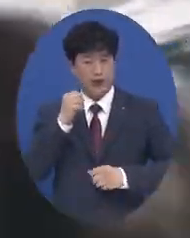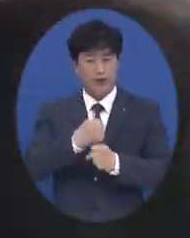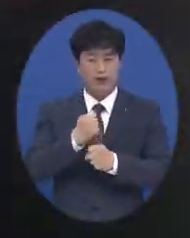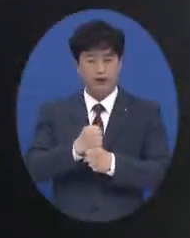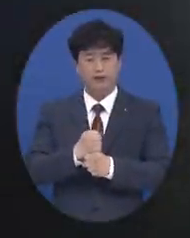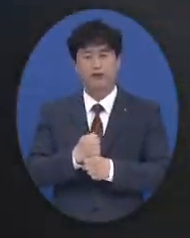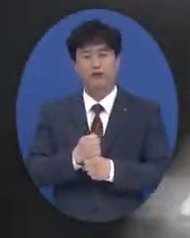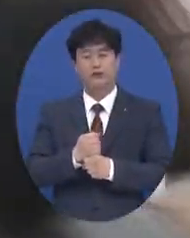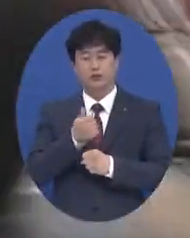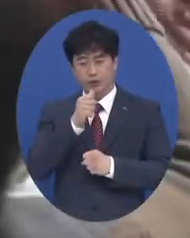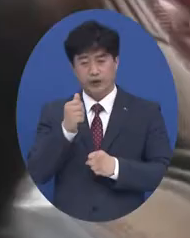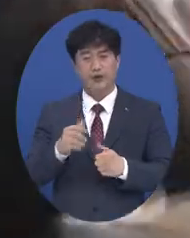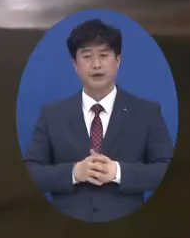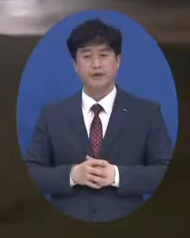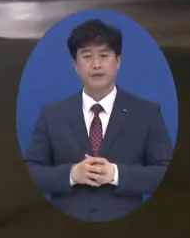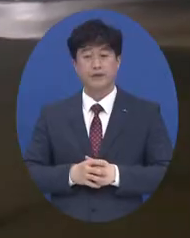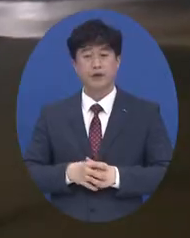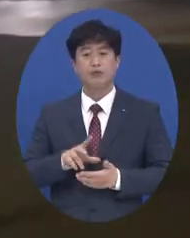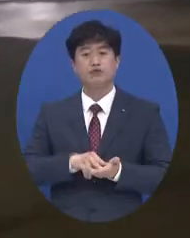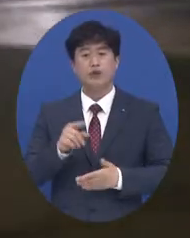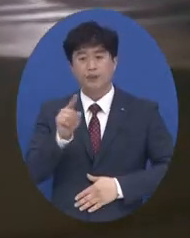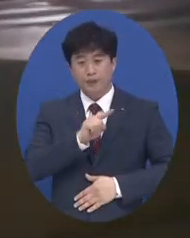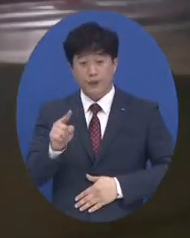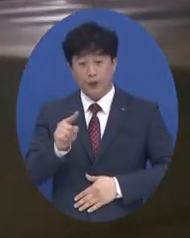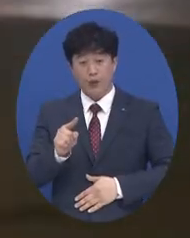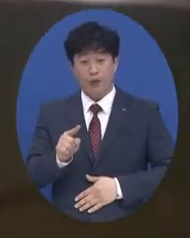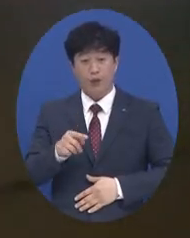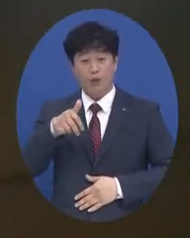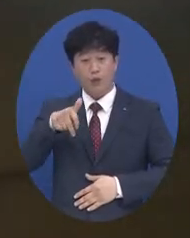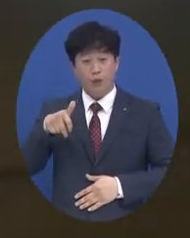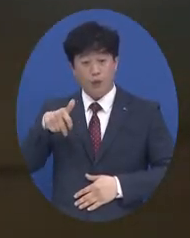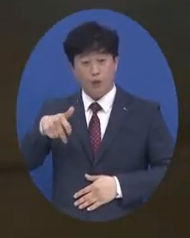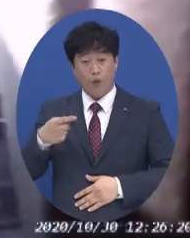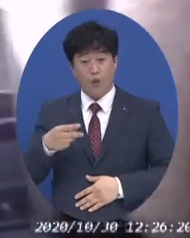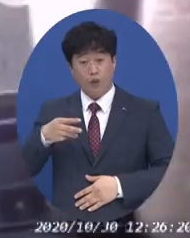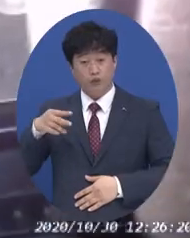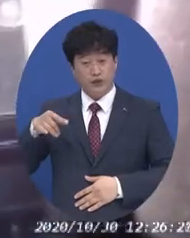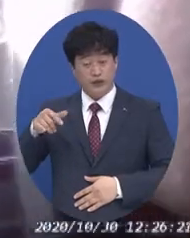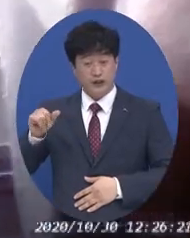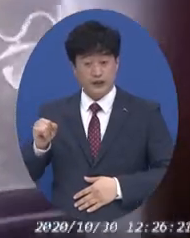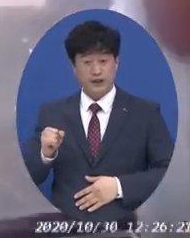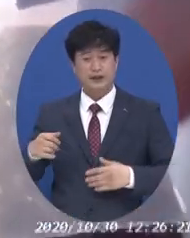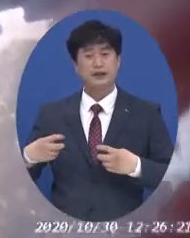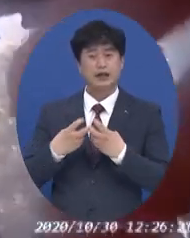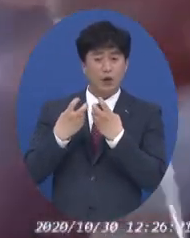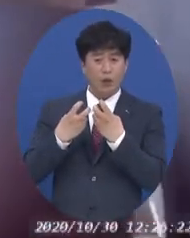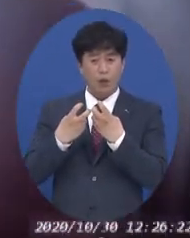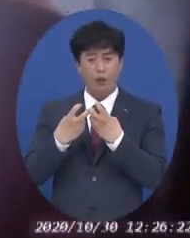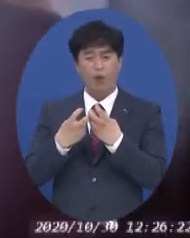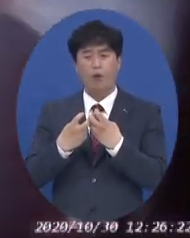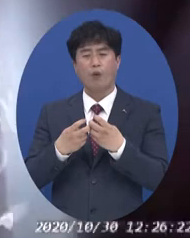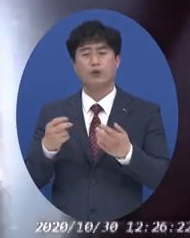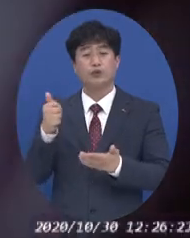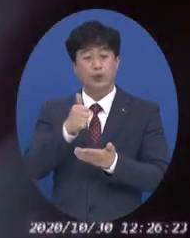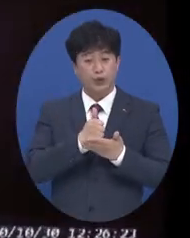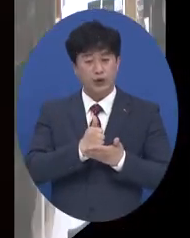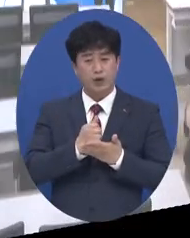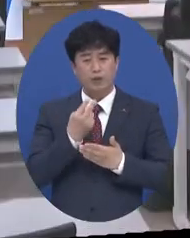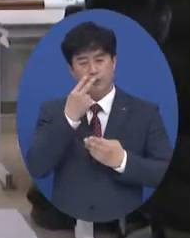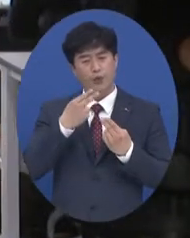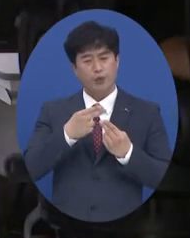이러한불법승차알선을중개하기도했습니다. 가장큰문제는 "콜트위기"차량에서사고가발생할경우 탑승객이보험혜택을받을수없다는점입니다